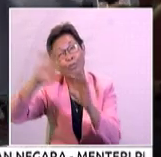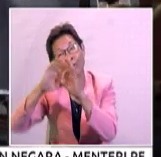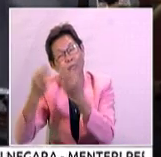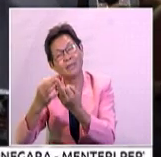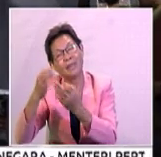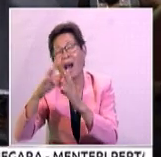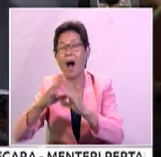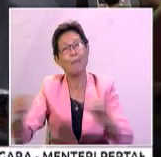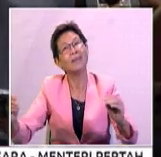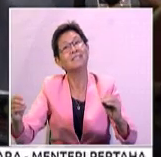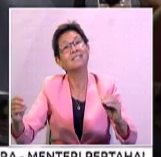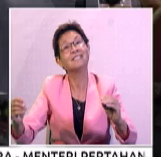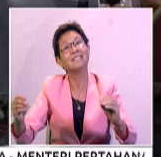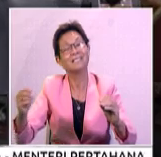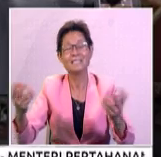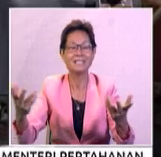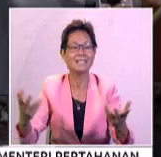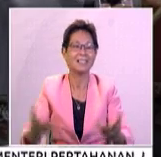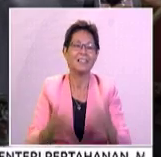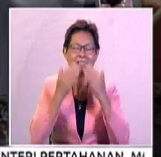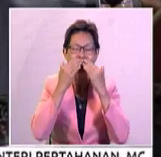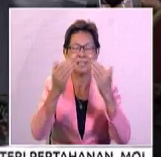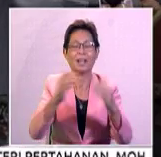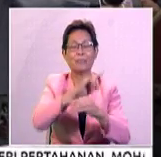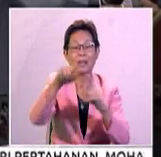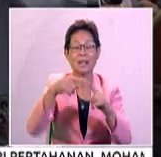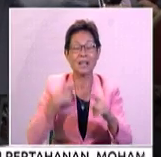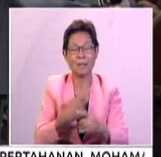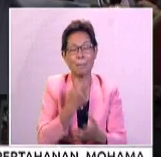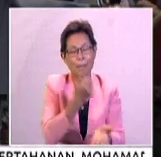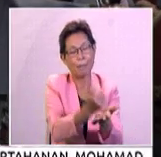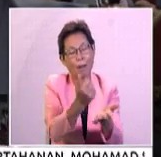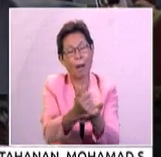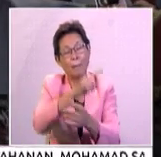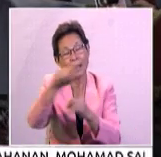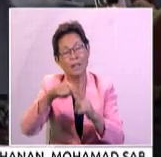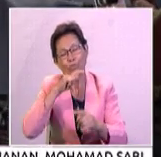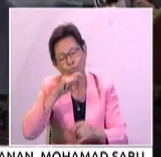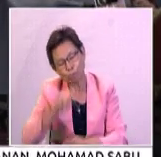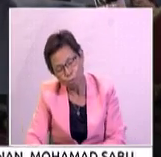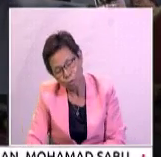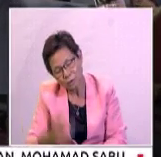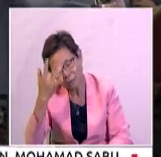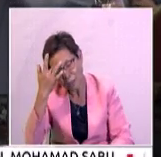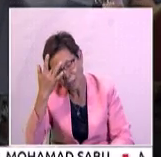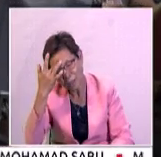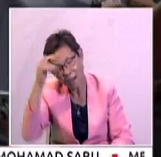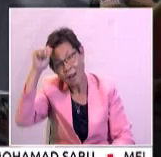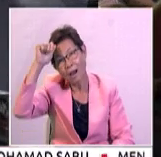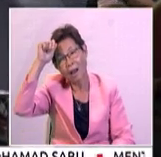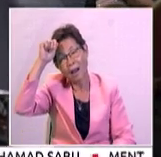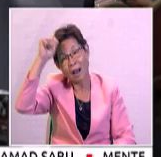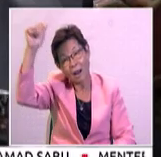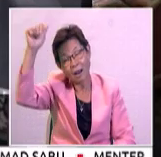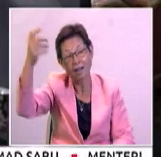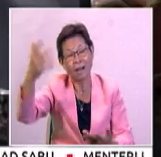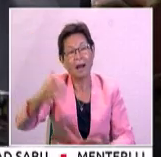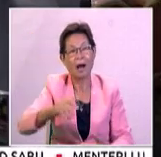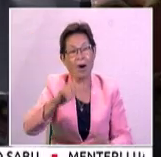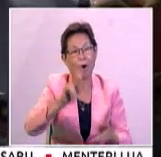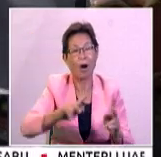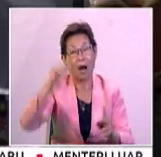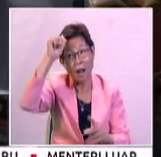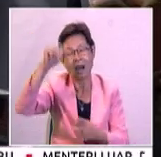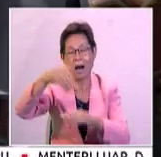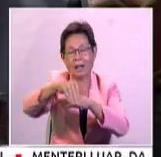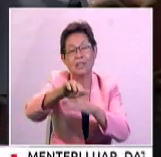air. Dan insyaAllah nanti semoga bila kita bantu orang lain, bila kita dah tua dah tak sihat, Allah pun ada orang lain yang dihantar oleh